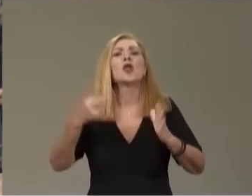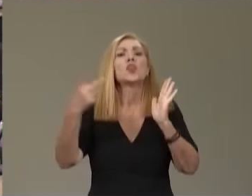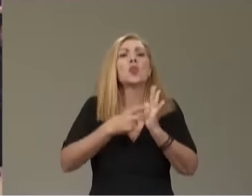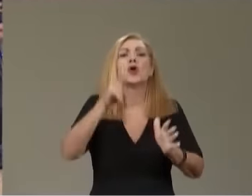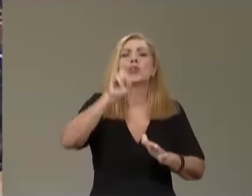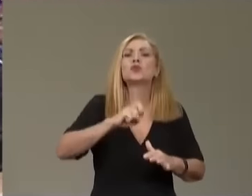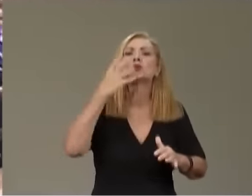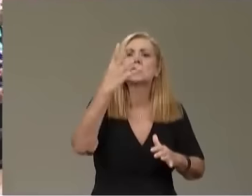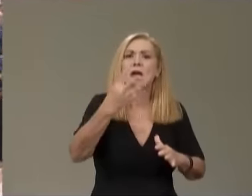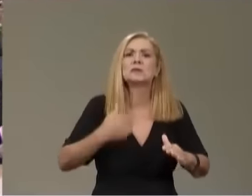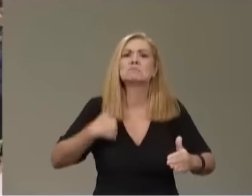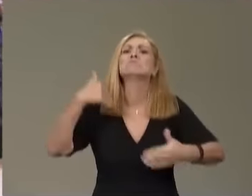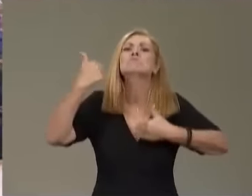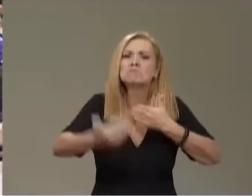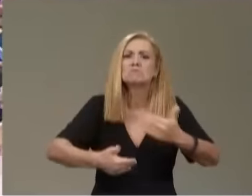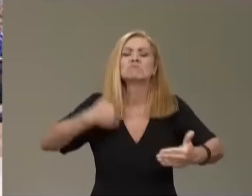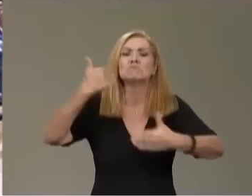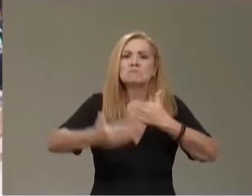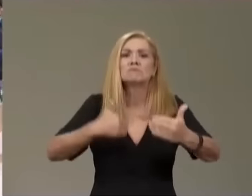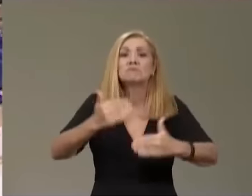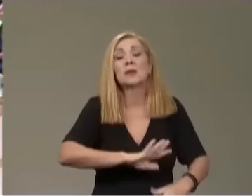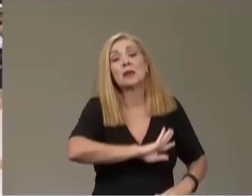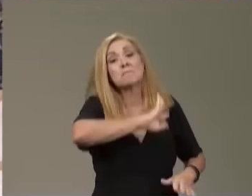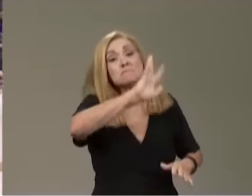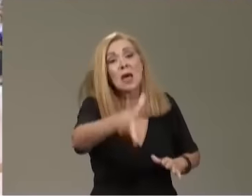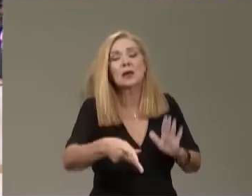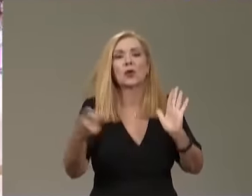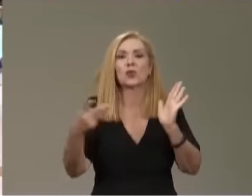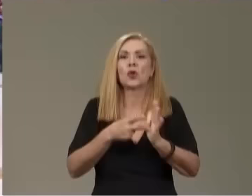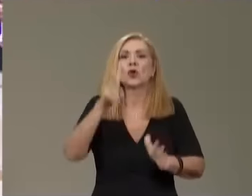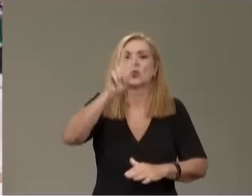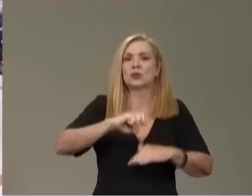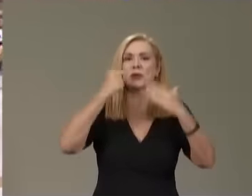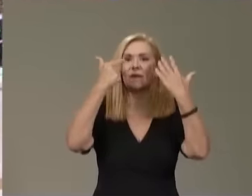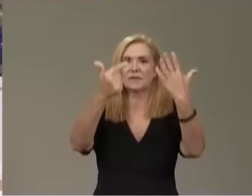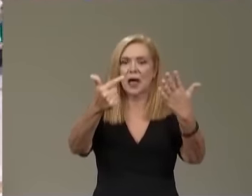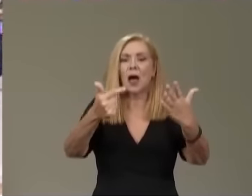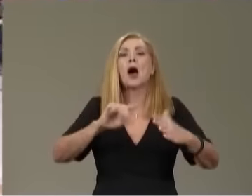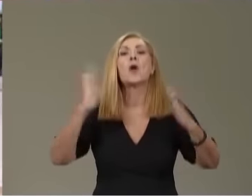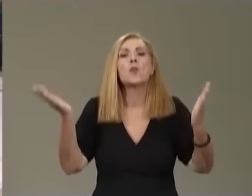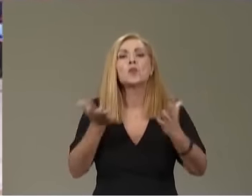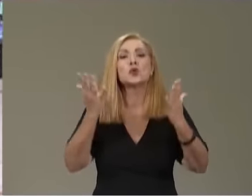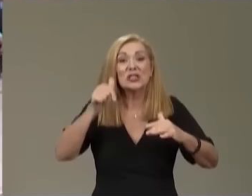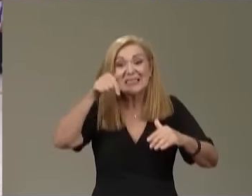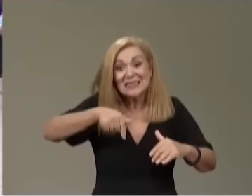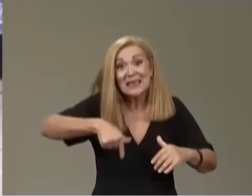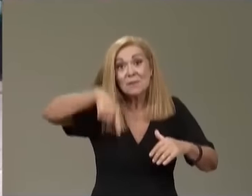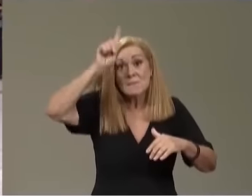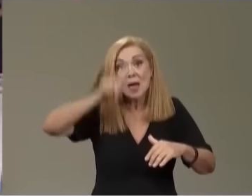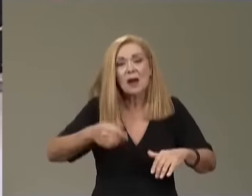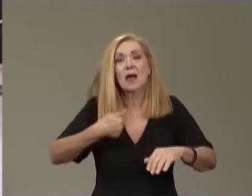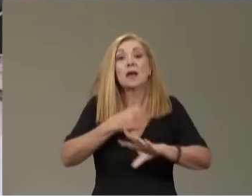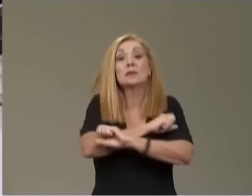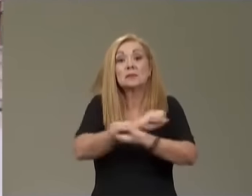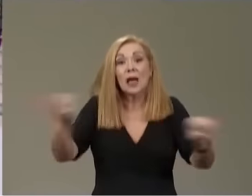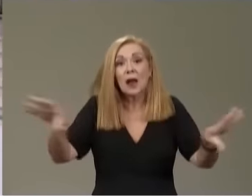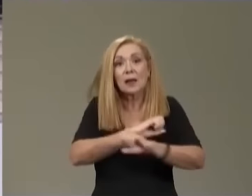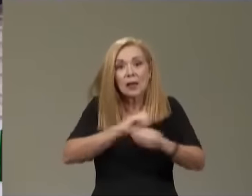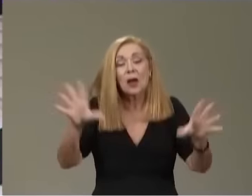2024 για να φτάσει ως το 2027 μέσα από όσα θα ανακοινώσω σήμερα για το